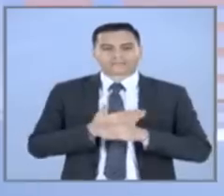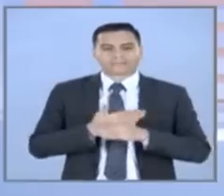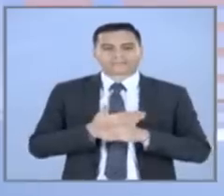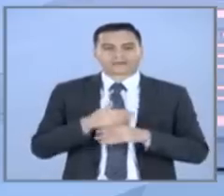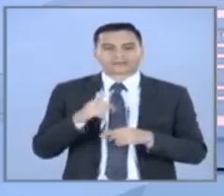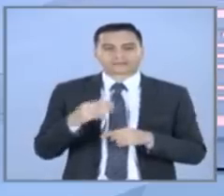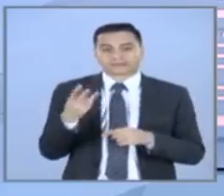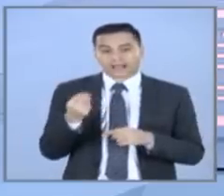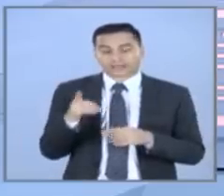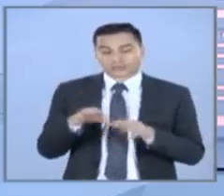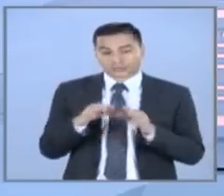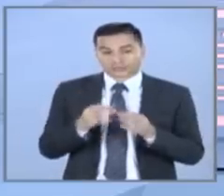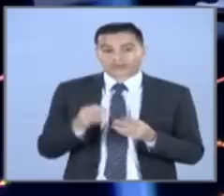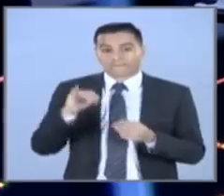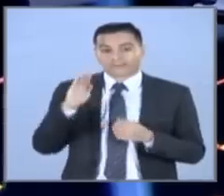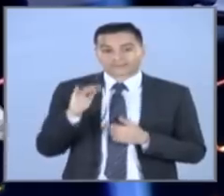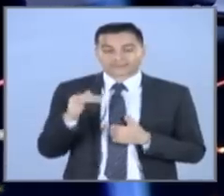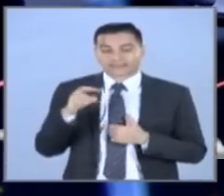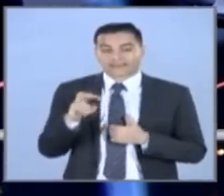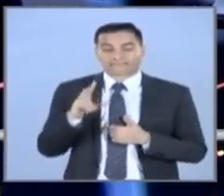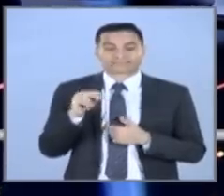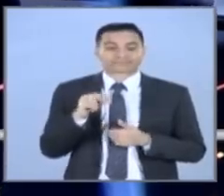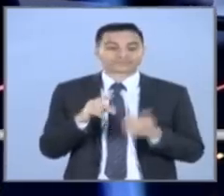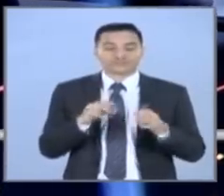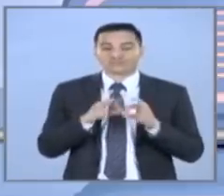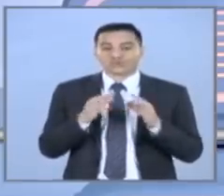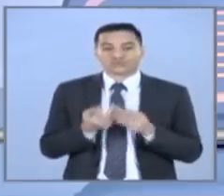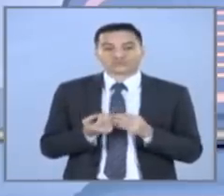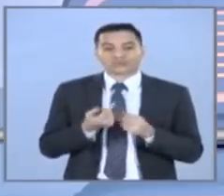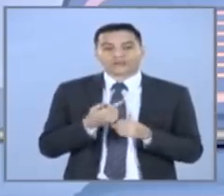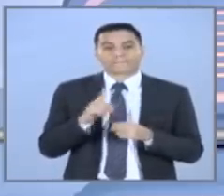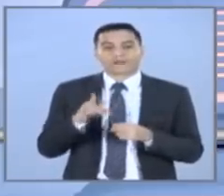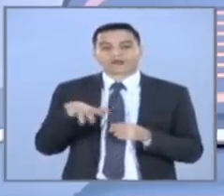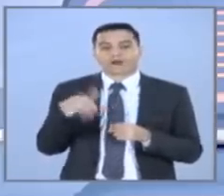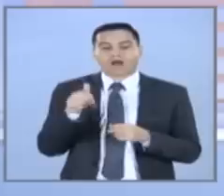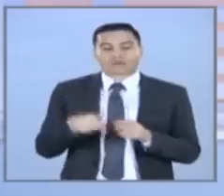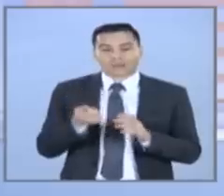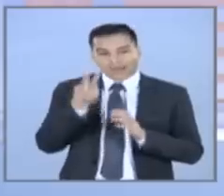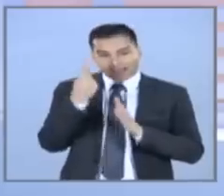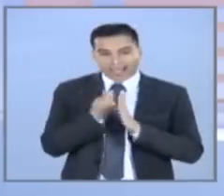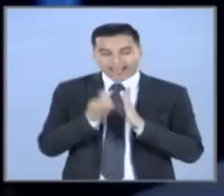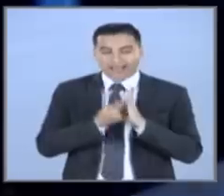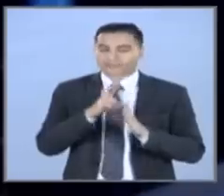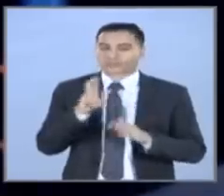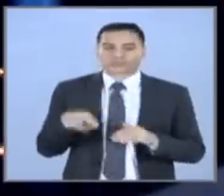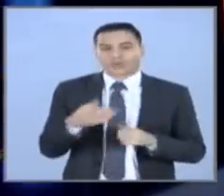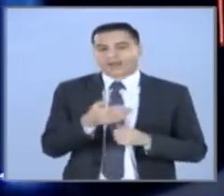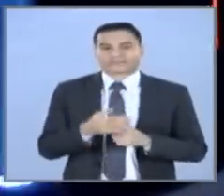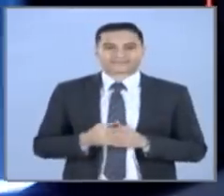30 عيلة مسيحة، 20 عيلة برايا. أدب والسؤال.